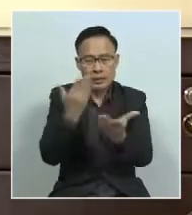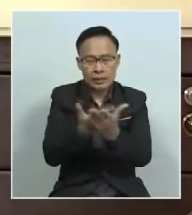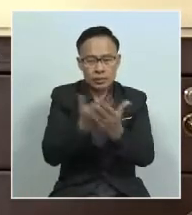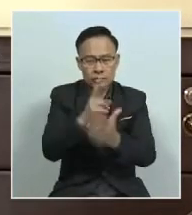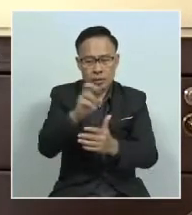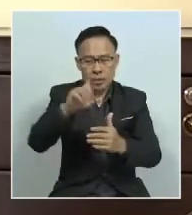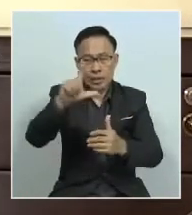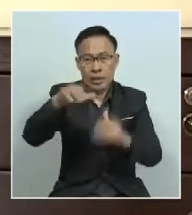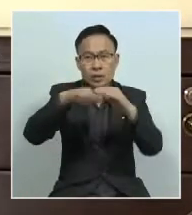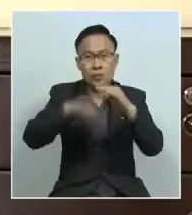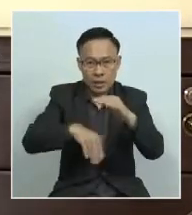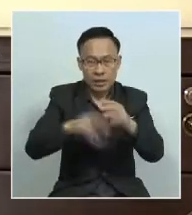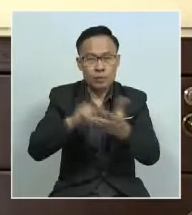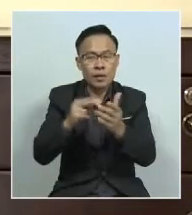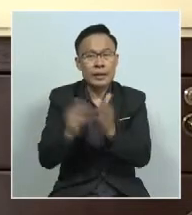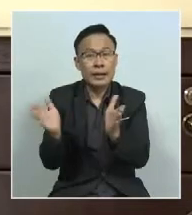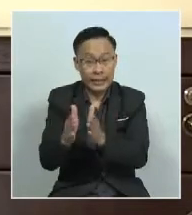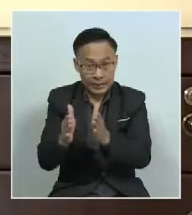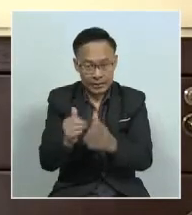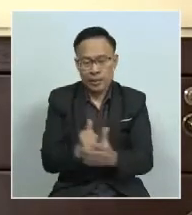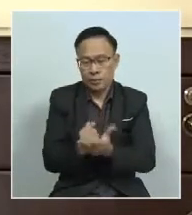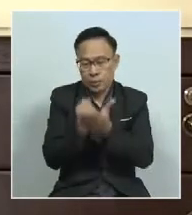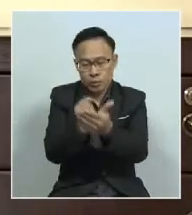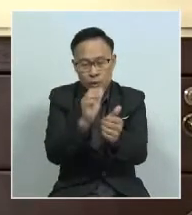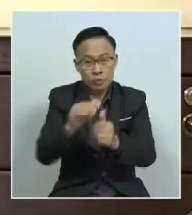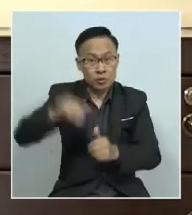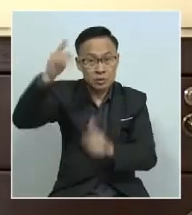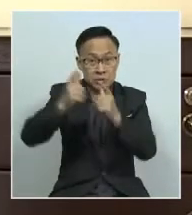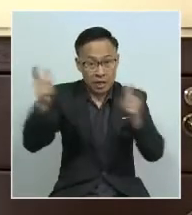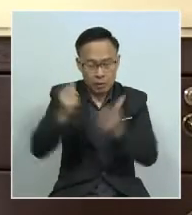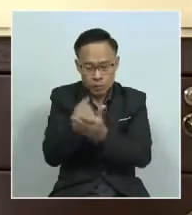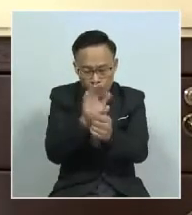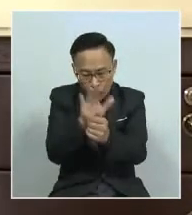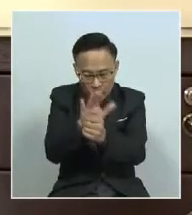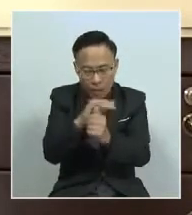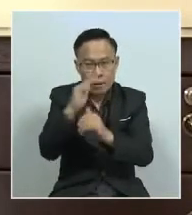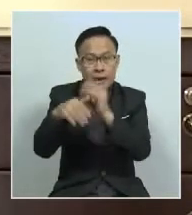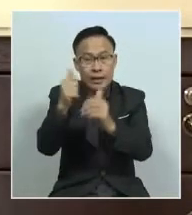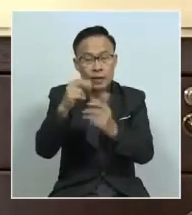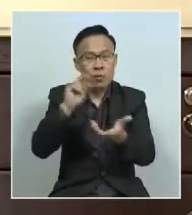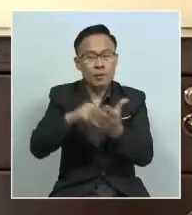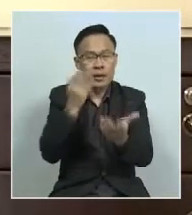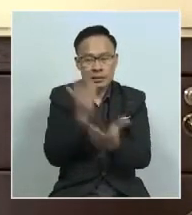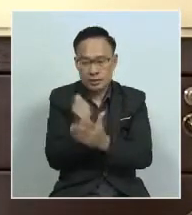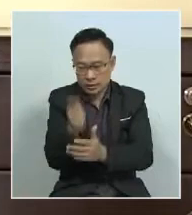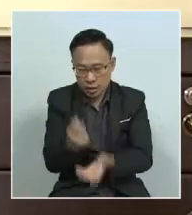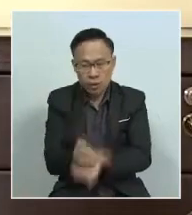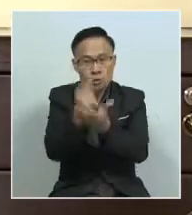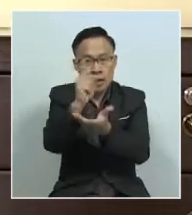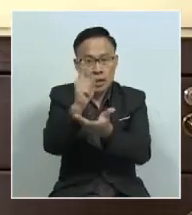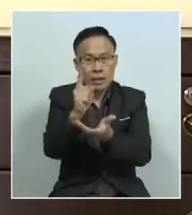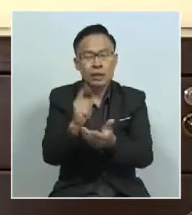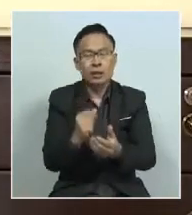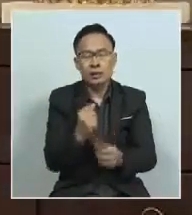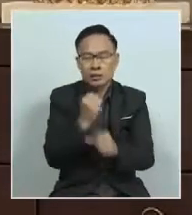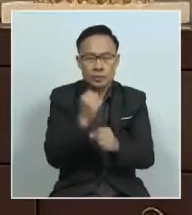ว่า200ล้านบาทอันเนี้ยสามารถที่จะยกเว้นภาษีเงินได้2เท่าของรายจ่ายที่ไปช่วยเหลือหรือว่าสนับสนุนบริษัทเล็กๆเ